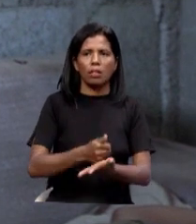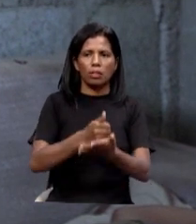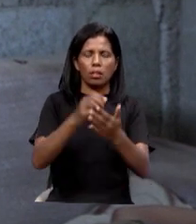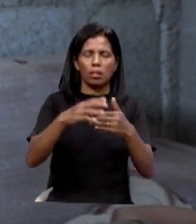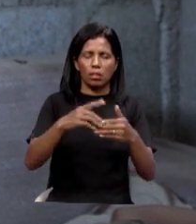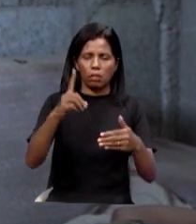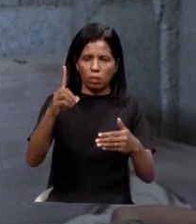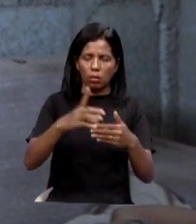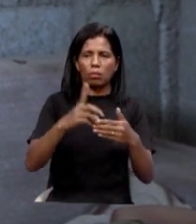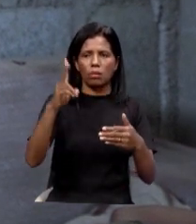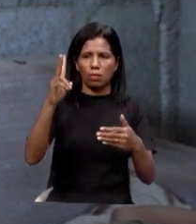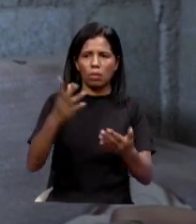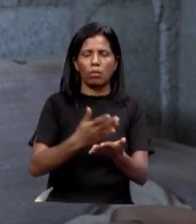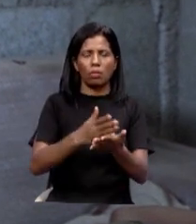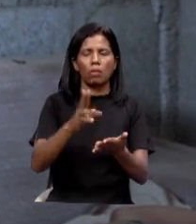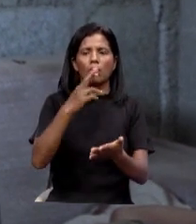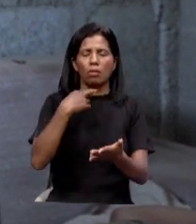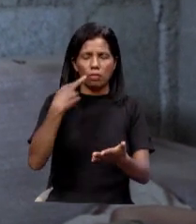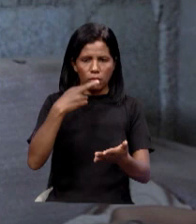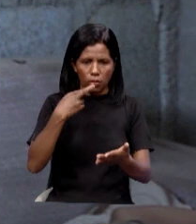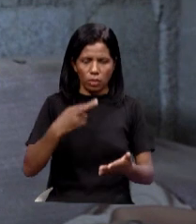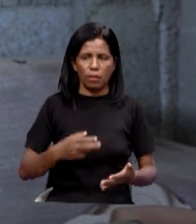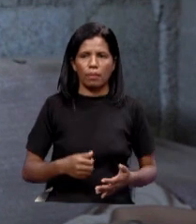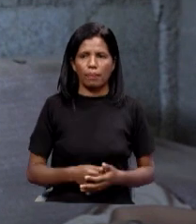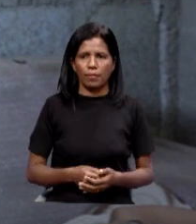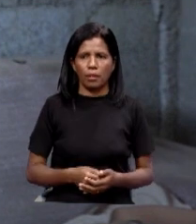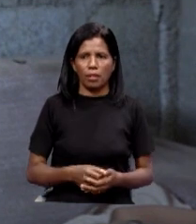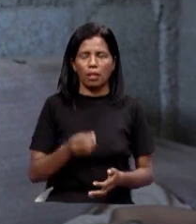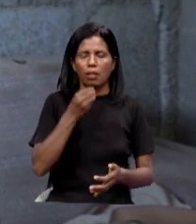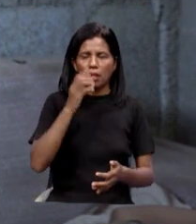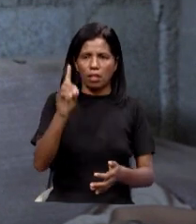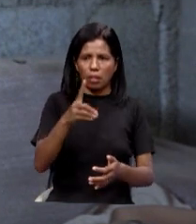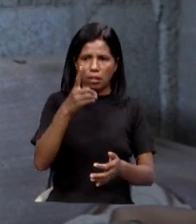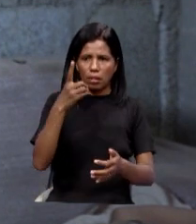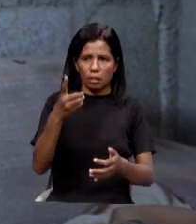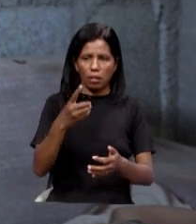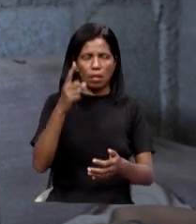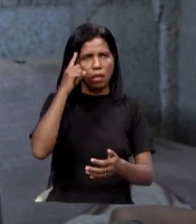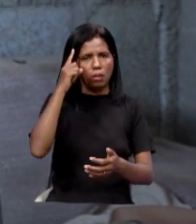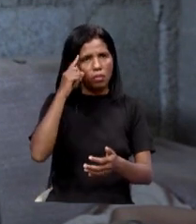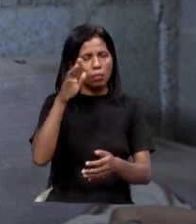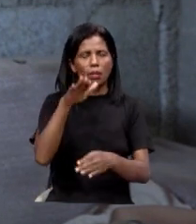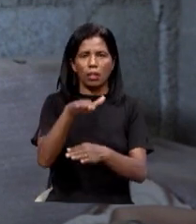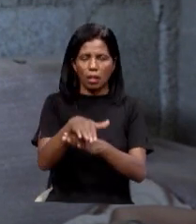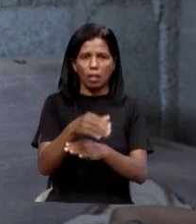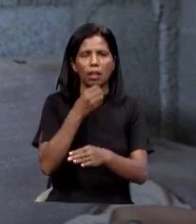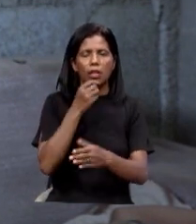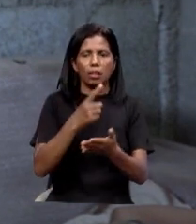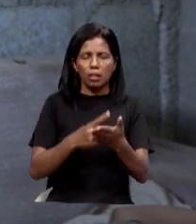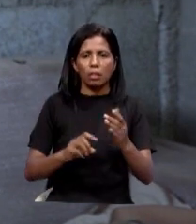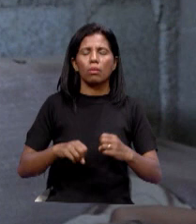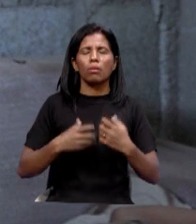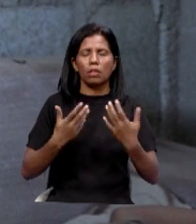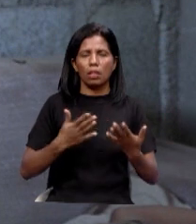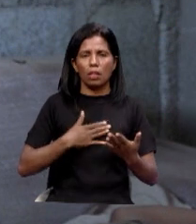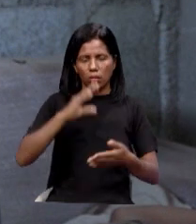dolar, dua dolar, ojo hola nanti kos. Handa del, anu yang perlu kerek ni. Uin sahun uang